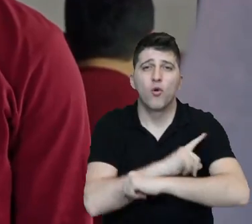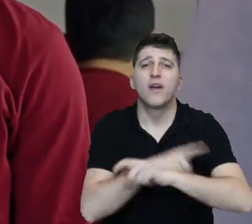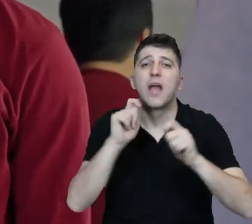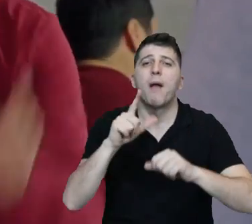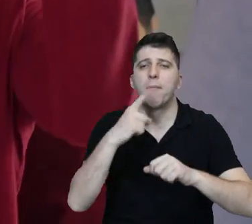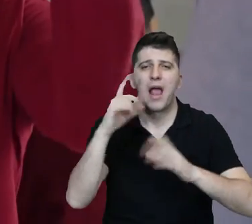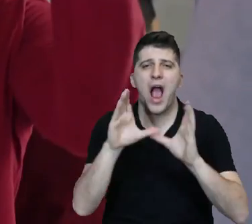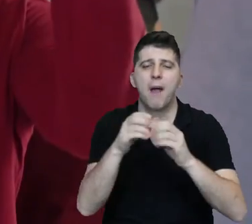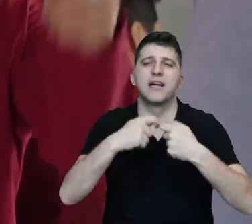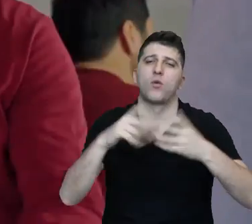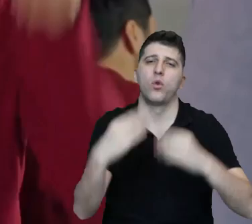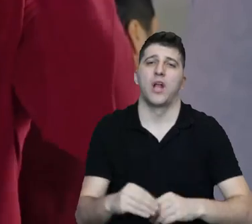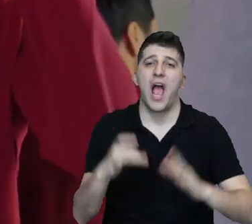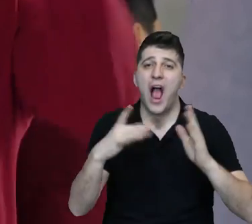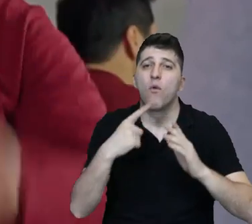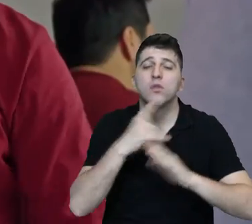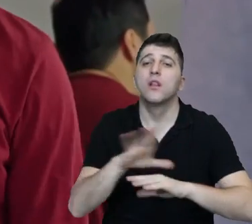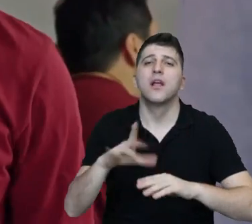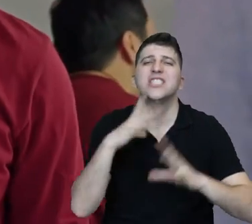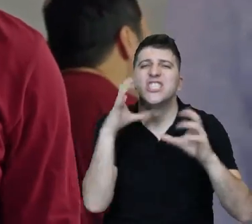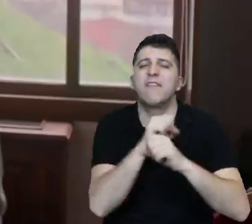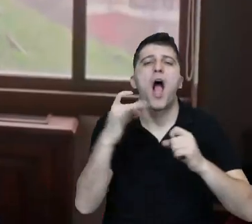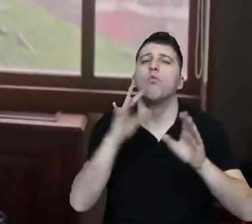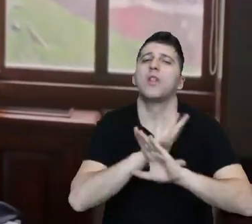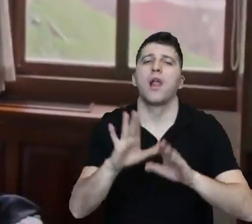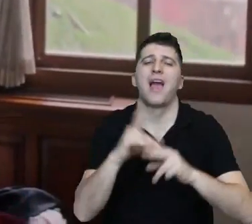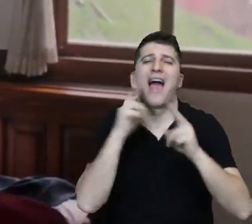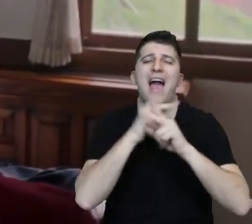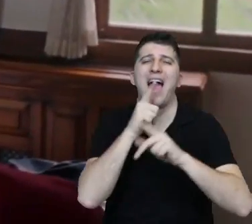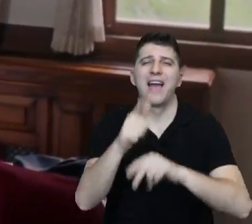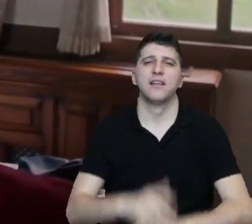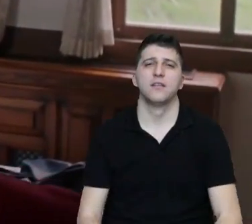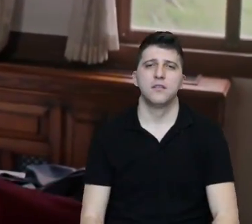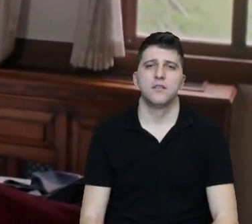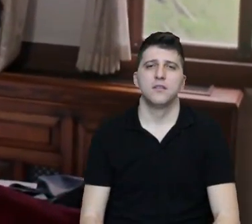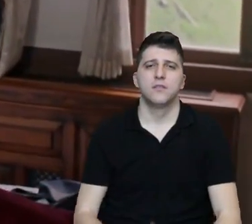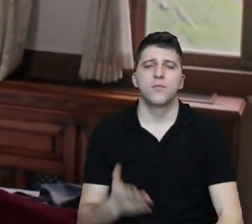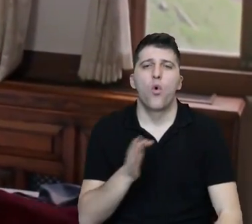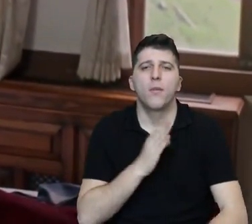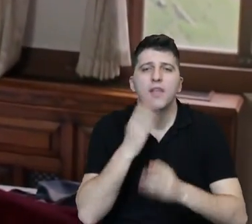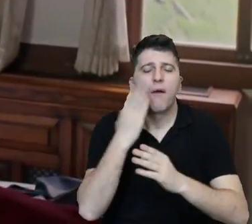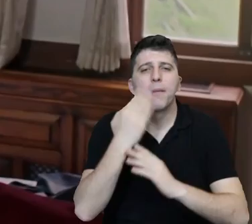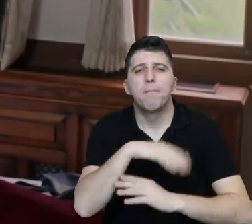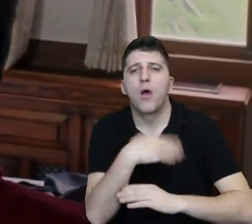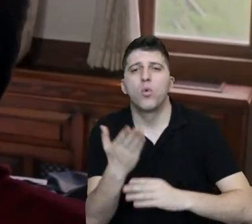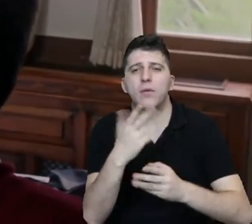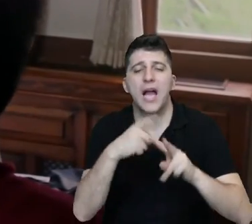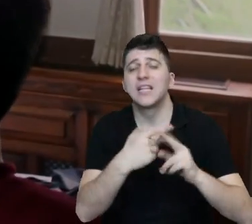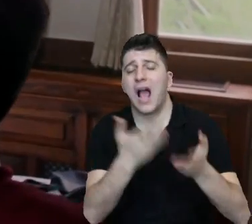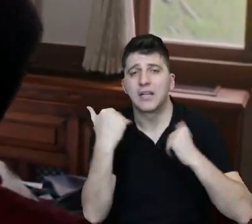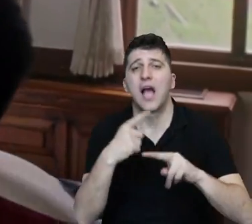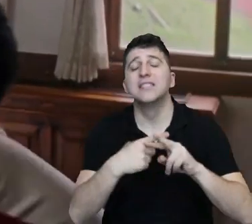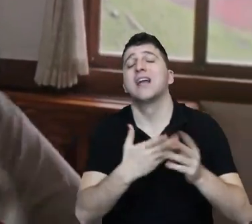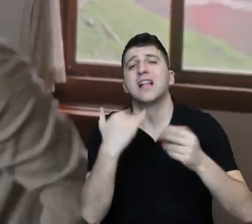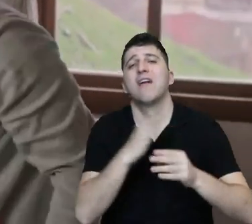kap kırılabilir. Kavun deyip geçemezsin, parola kavun değil. Asil düştü yine. Oğlum sürekli bayılıyor çocuk. Asil kalk.